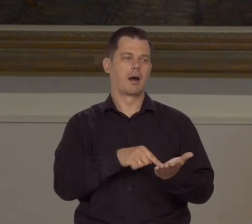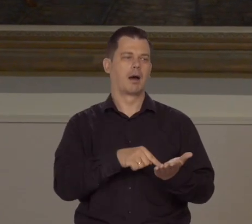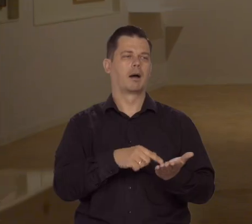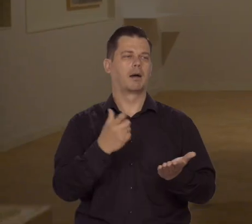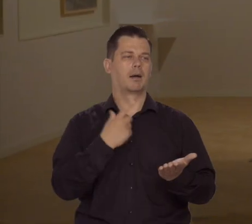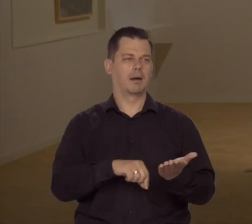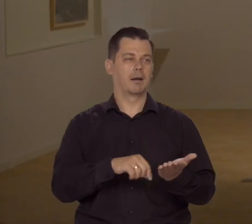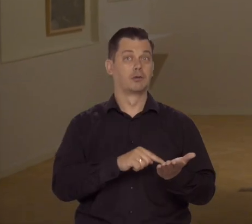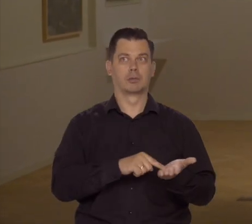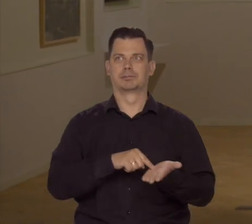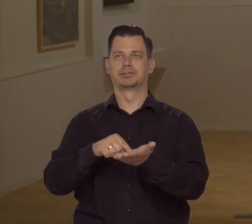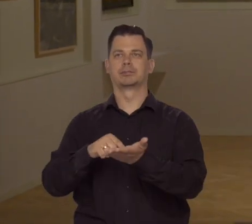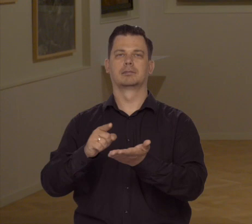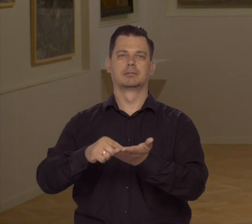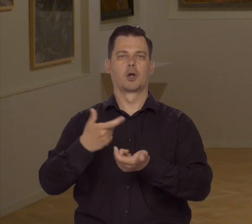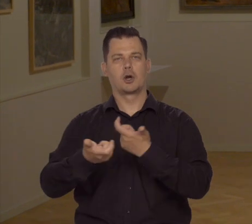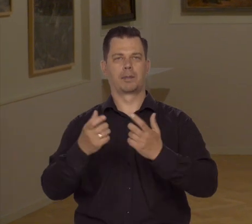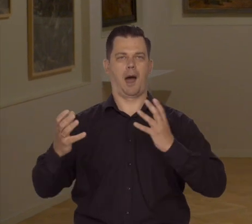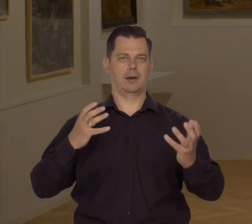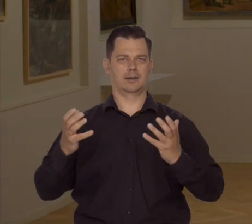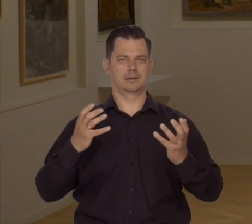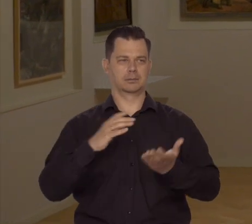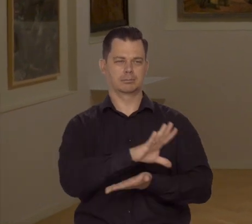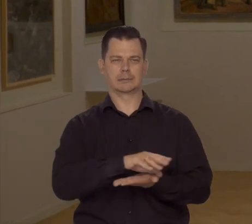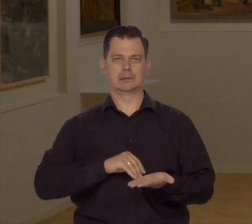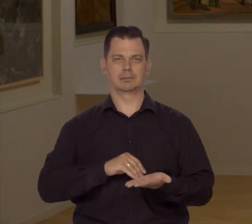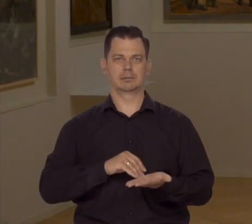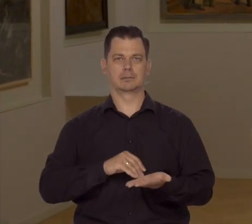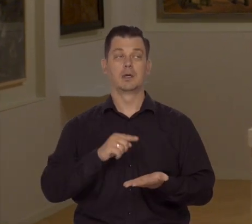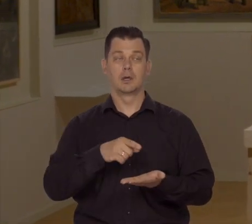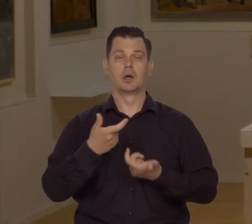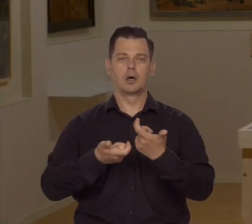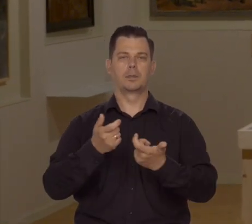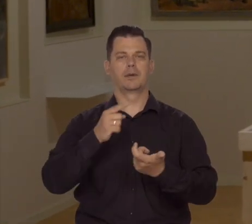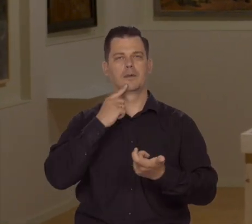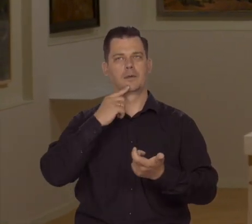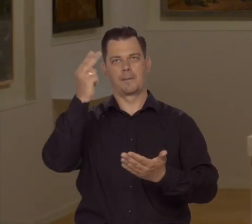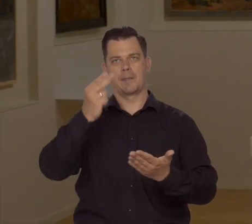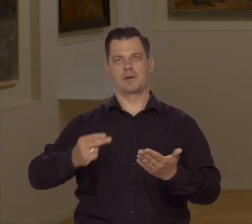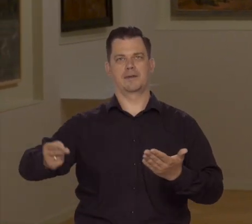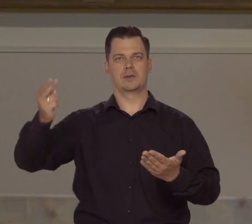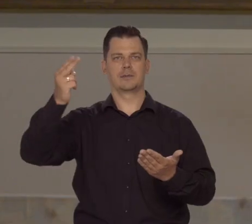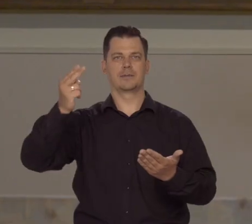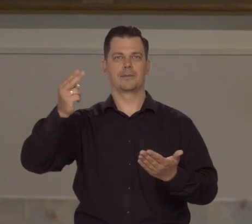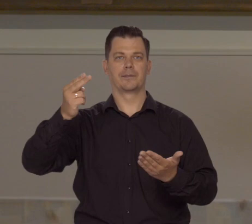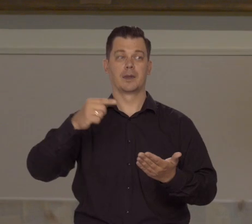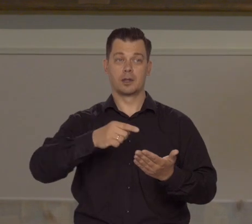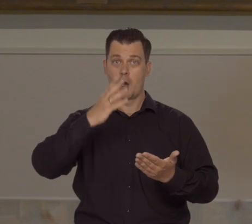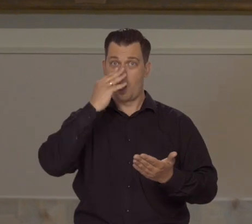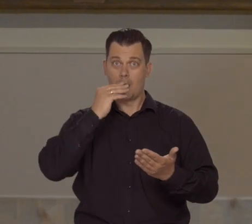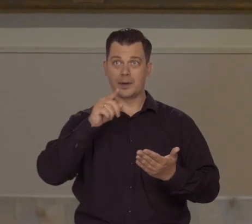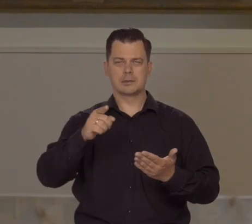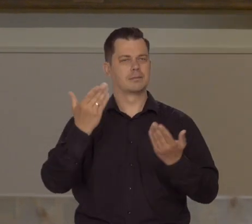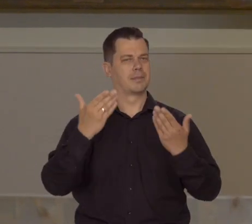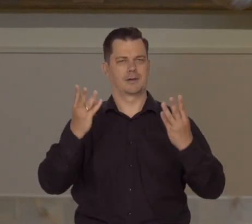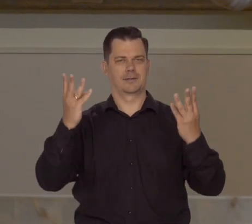plastycznym tworzywem i podstawą dla artystów, którzy właśnie tworzyli te płótna. Te obrazy mówią